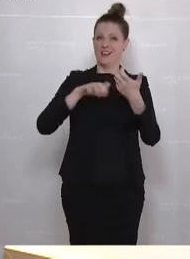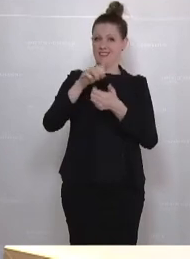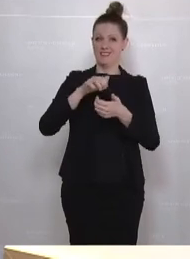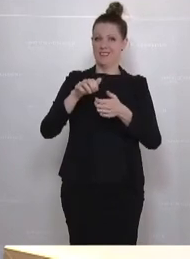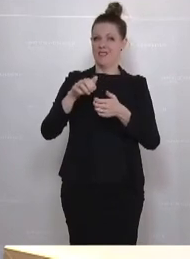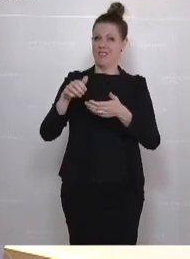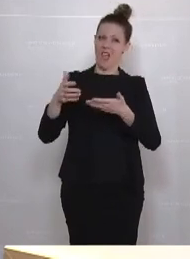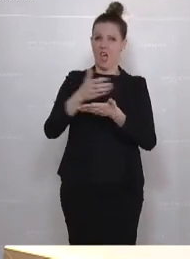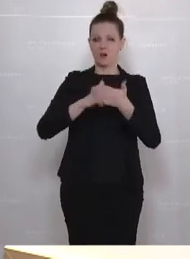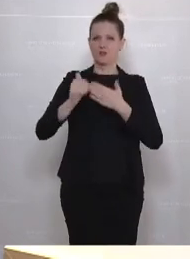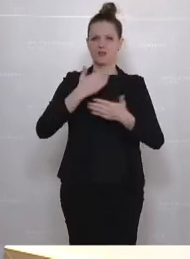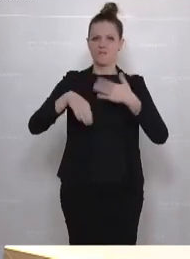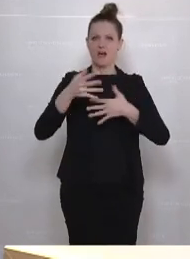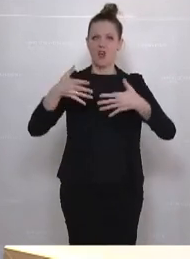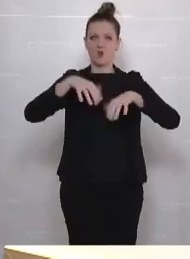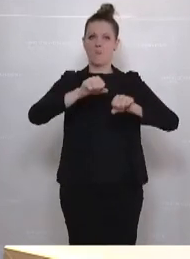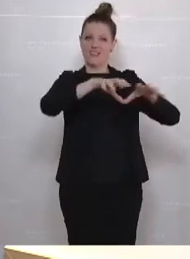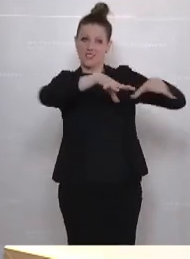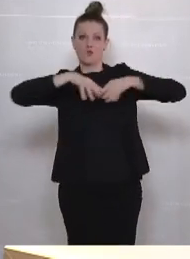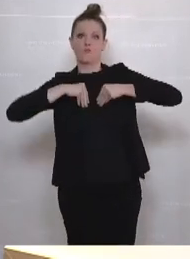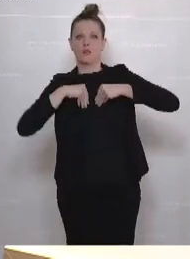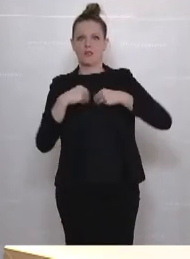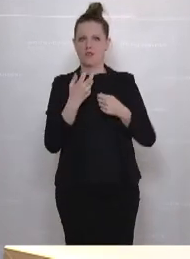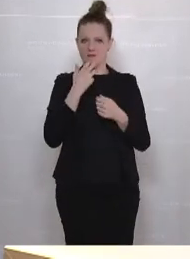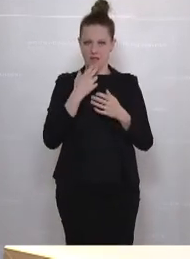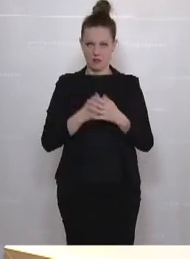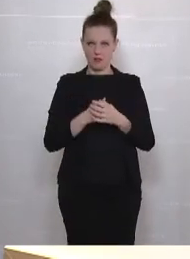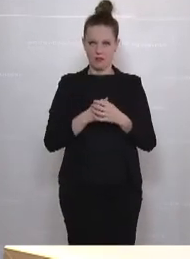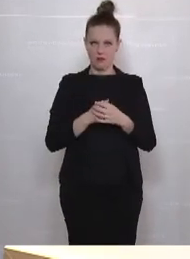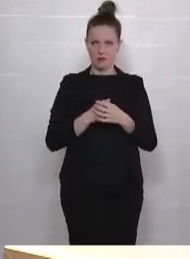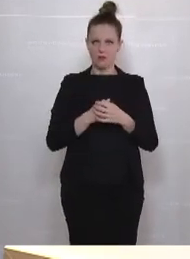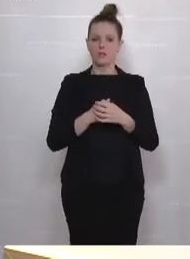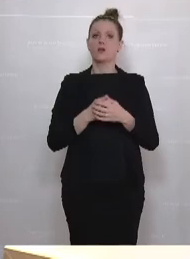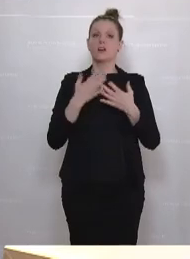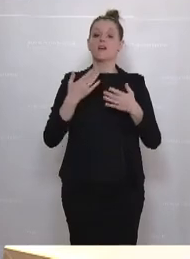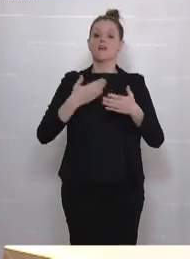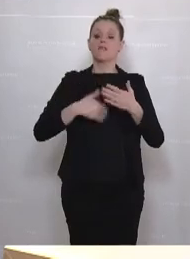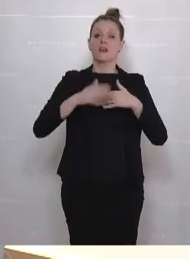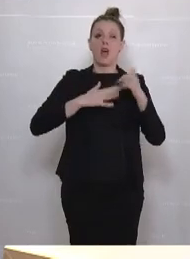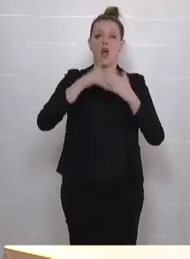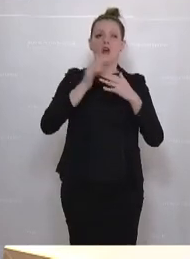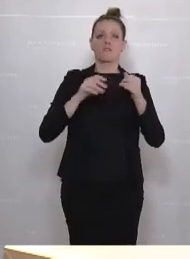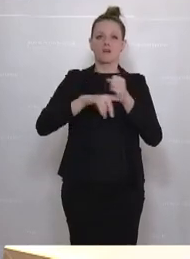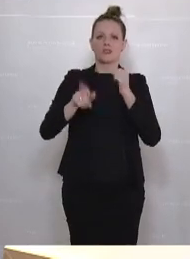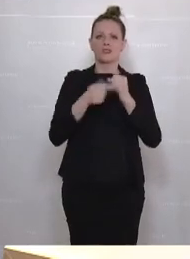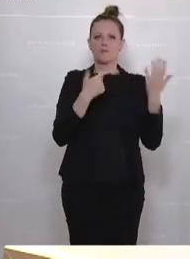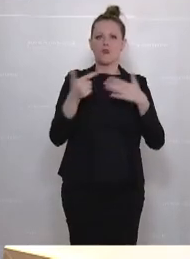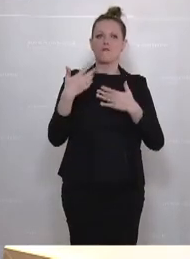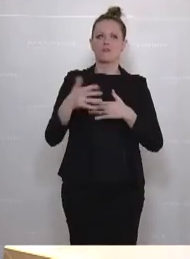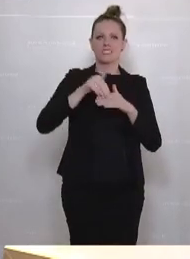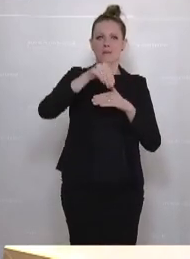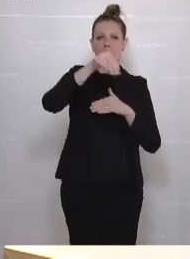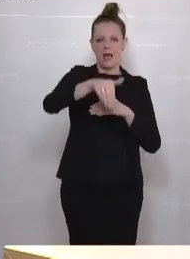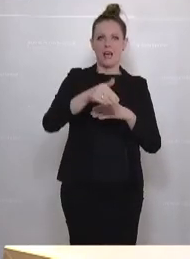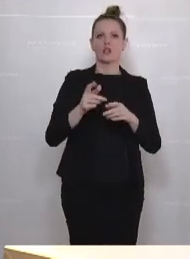für Stück noch mehr Kompetenzen an sich zu ziehen. Mit dem geplanten Wiederaufbaufonds sollen 750 Milliarden an Zuschüssen und